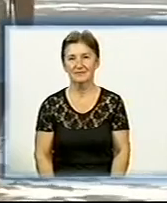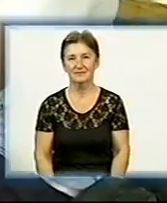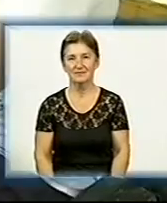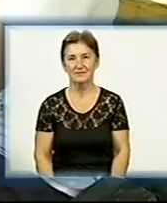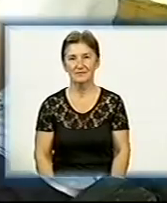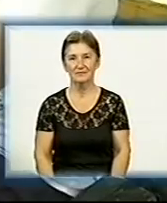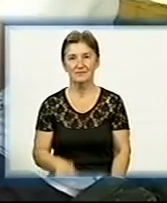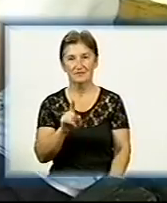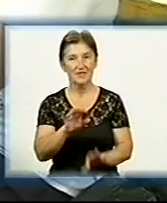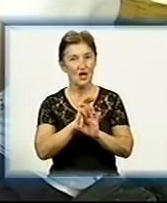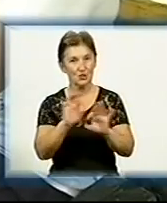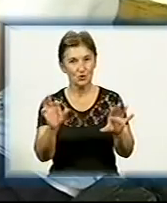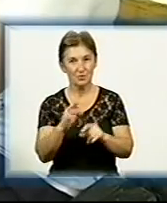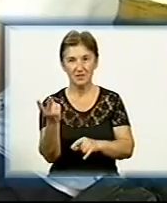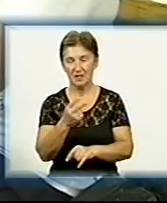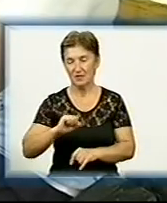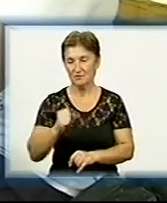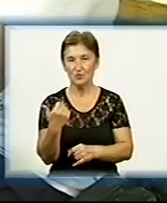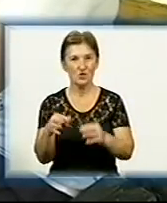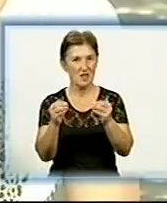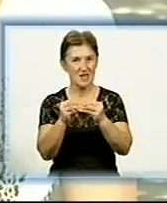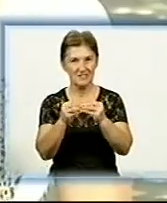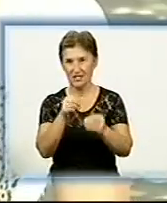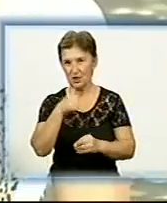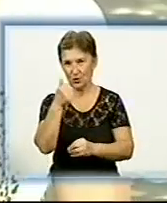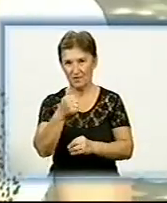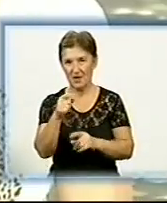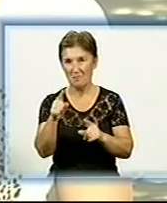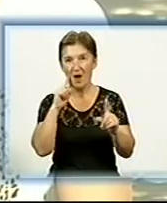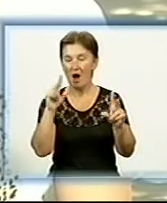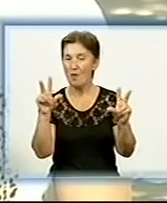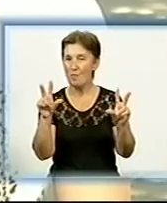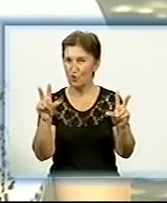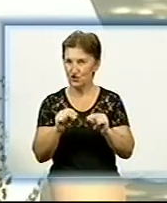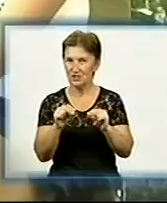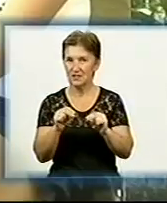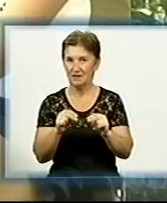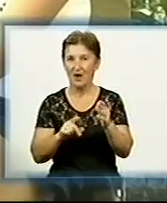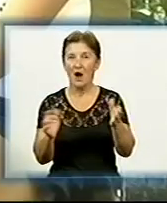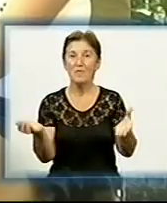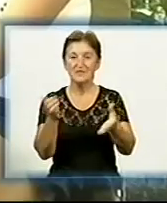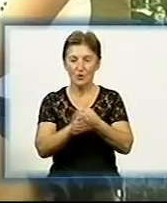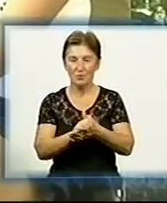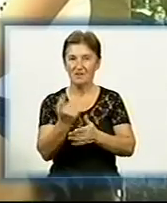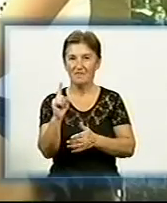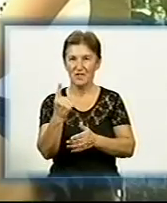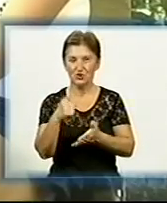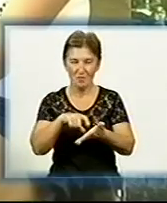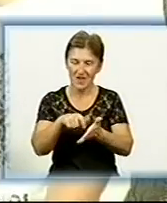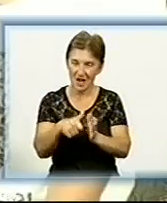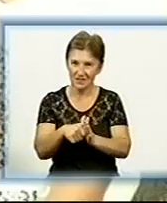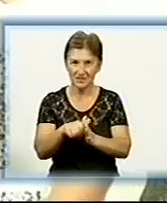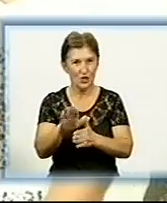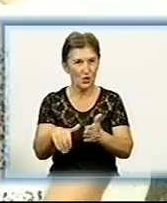Жанна та Вікторія розповідають, товаришують вже 10 років. Вважають, їм пощастило. Познайомились ще у першому класі і досі нерозлучні.